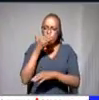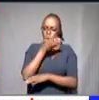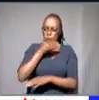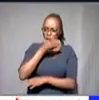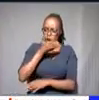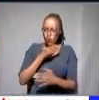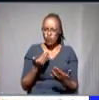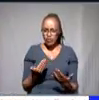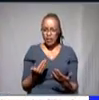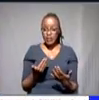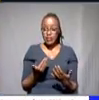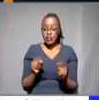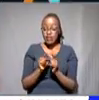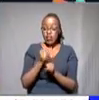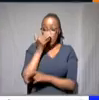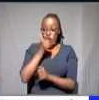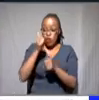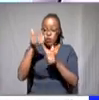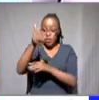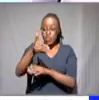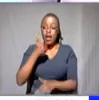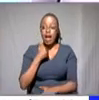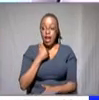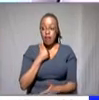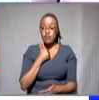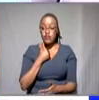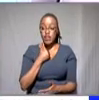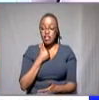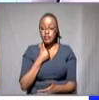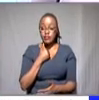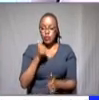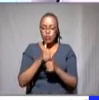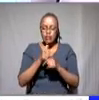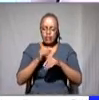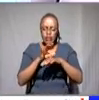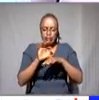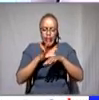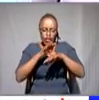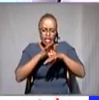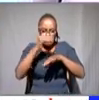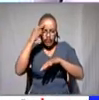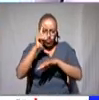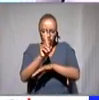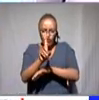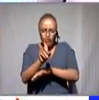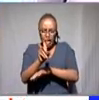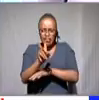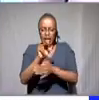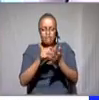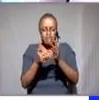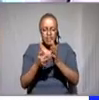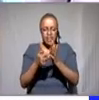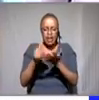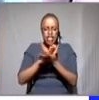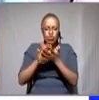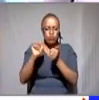wa protein na maguta marĩa makoragwo thĩinĩ kana marĩ ngothi ya virus ĩno. Ũguo nĩguo thabuni ũkoragwo